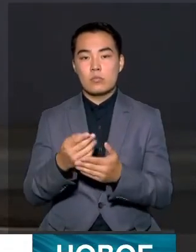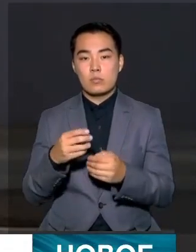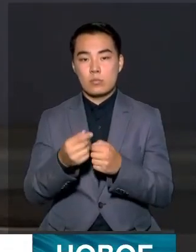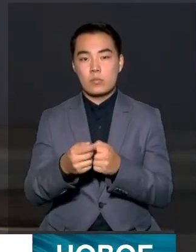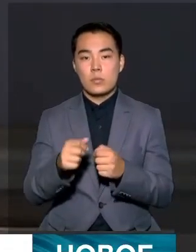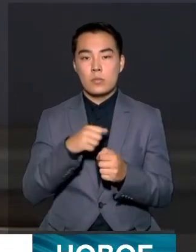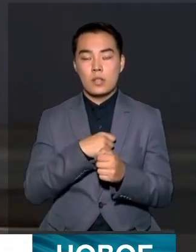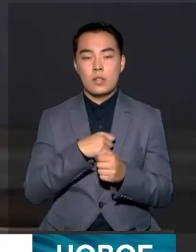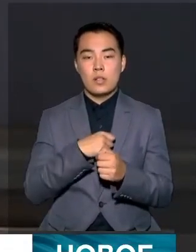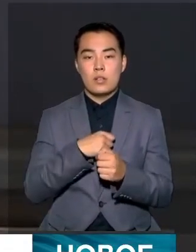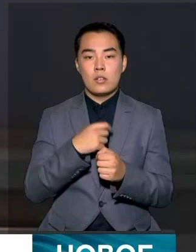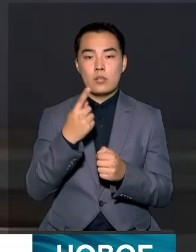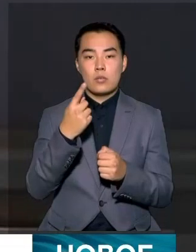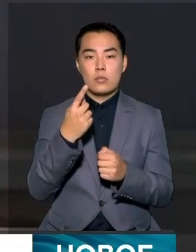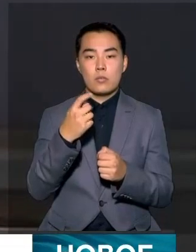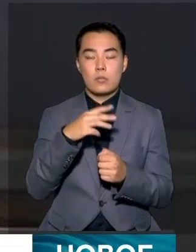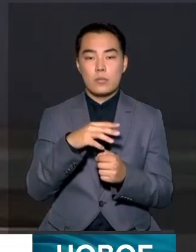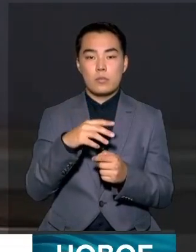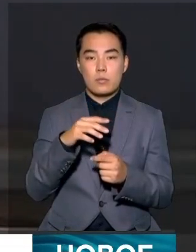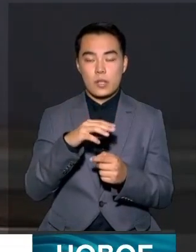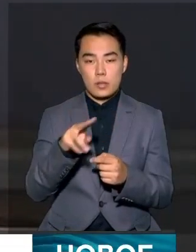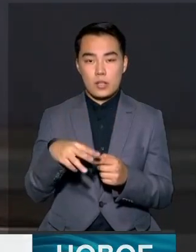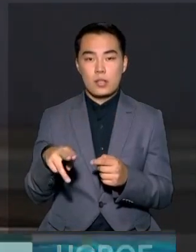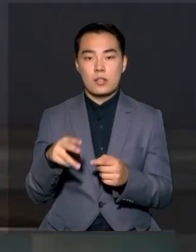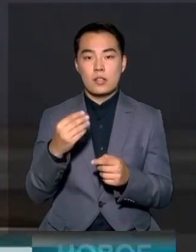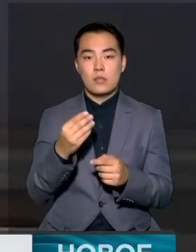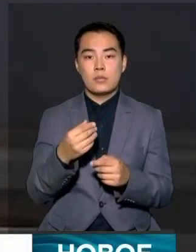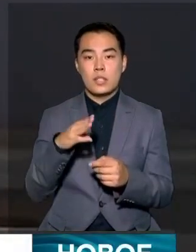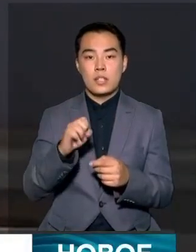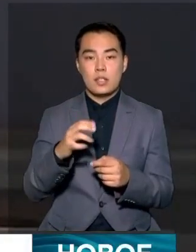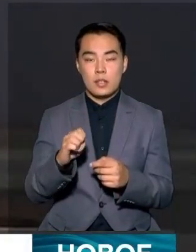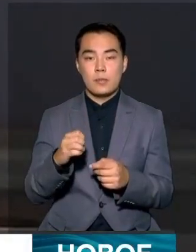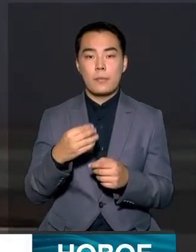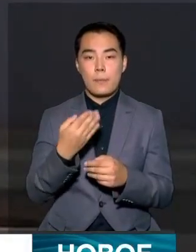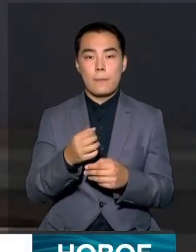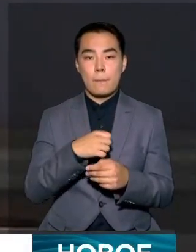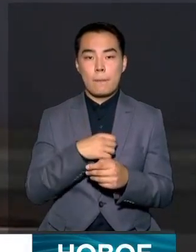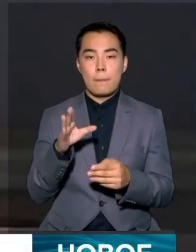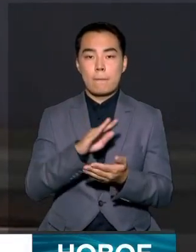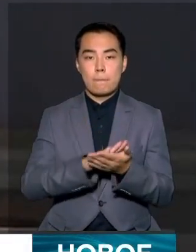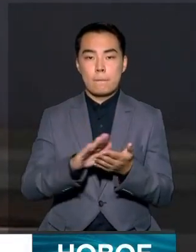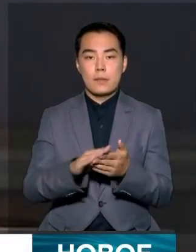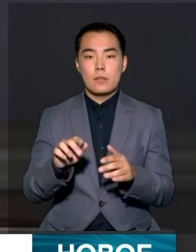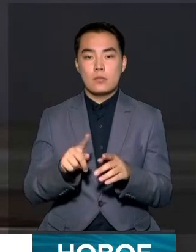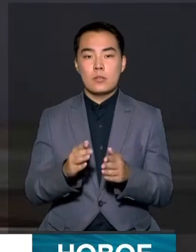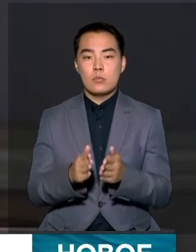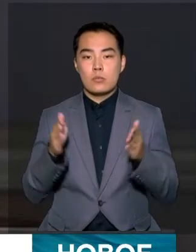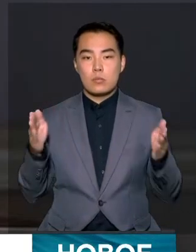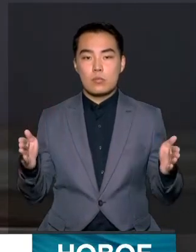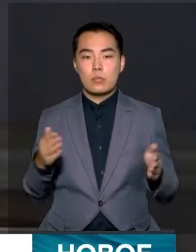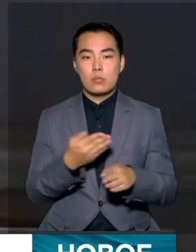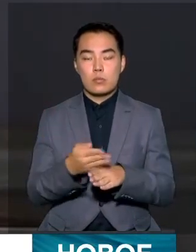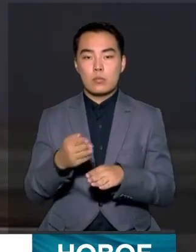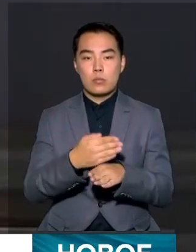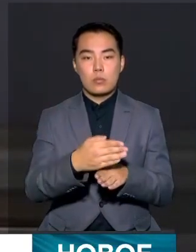тенге. Согласно технической спецификации, расчистку дорог от снега планируется производить на полную ширину проезжей части и